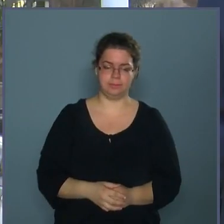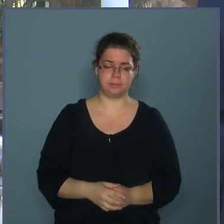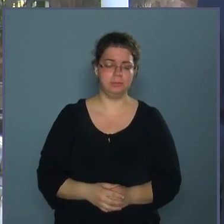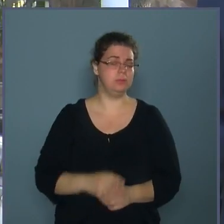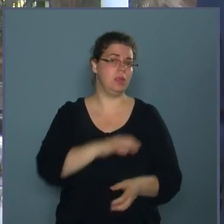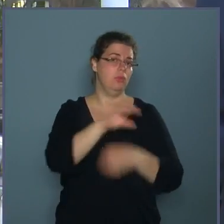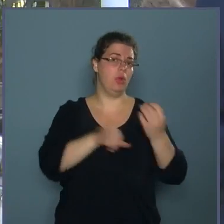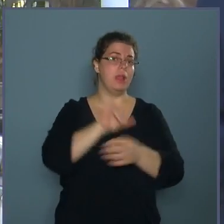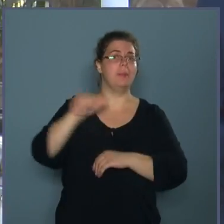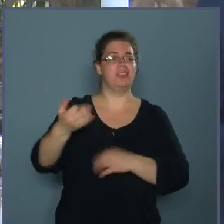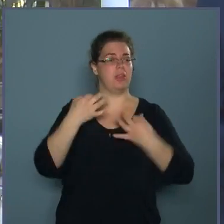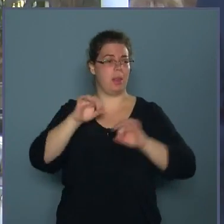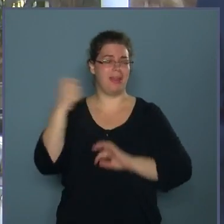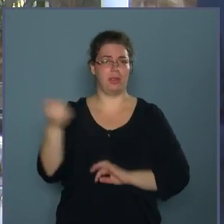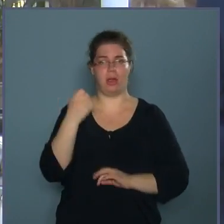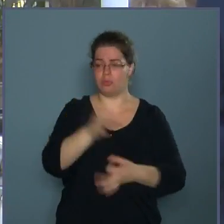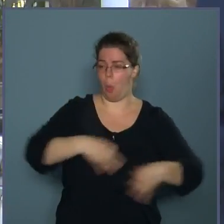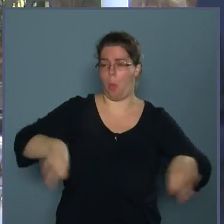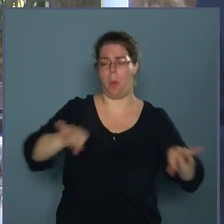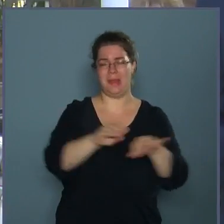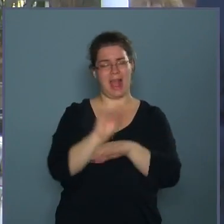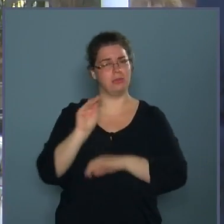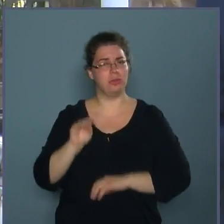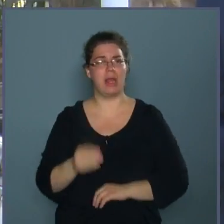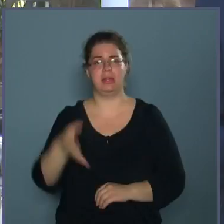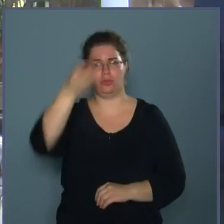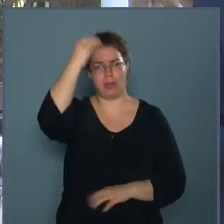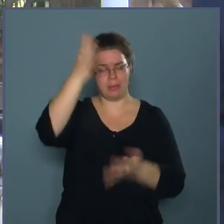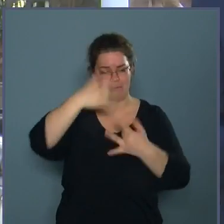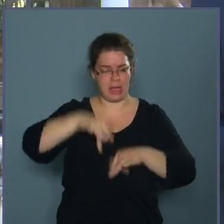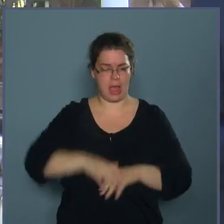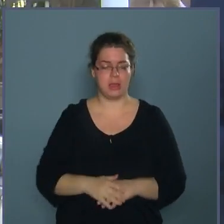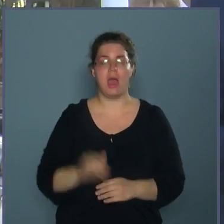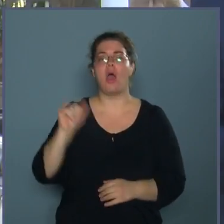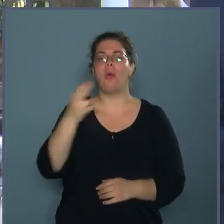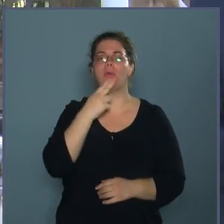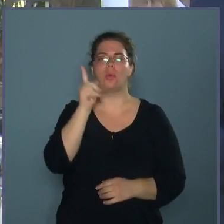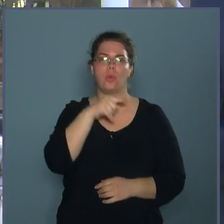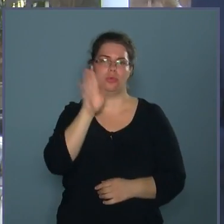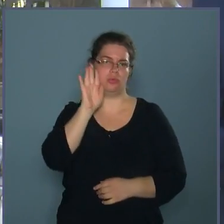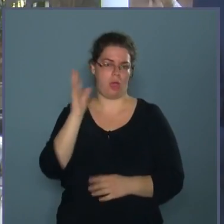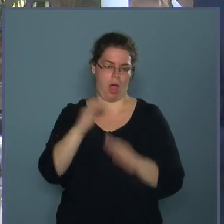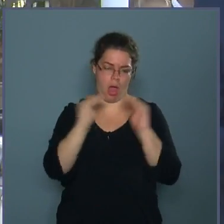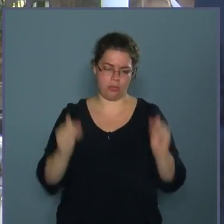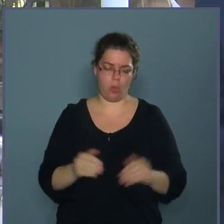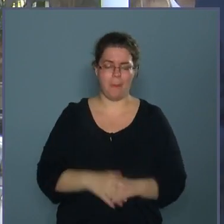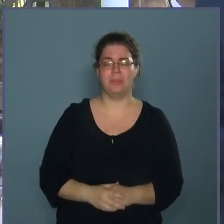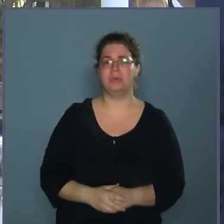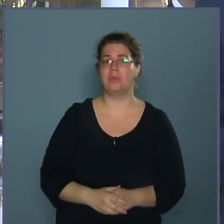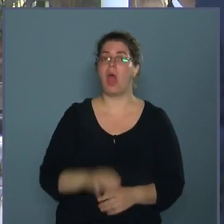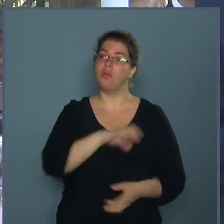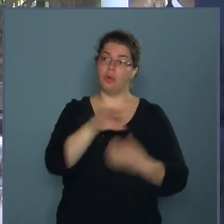A forradalom és a szabadságharc országos jelentőségű emlékhelye a Jutadomb. A forradalomé